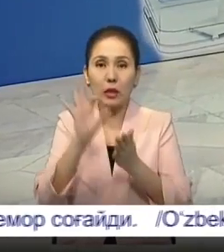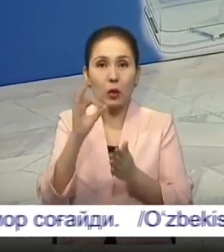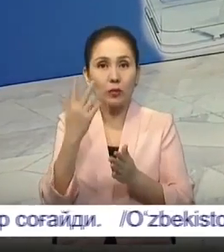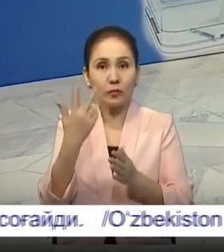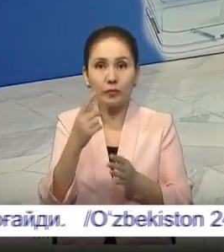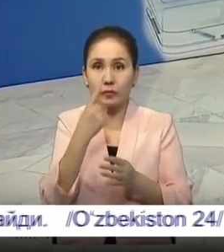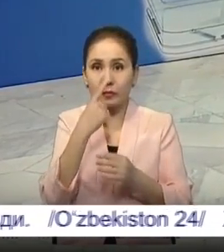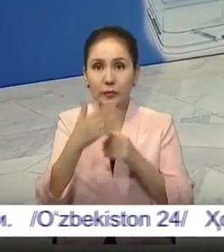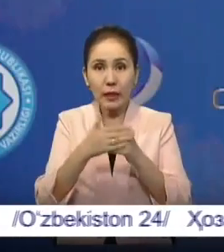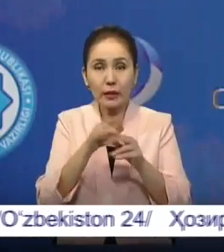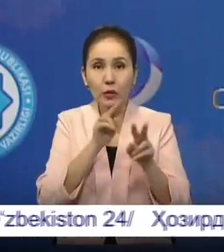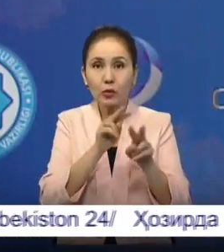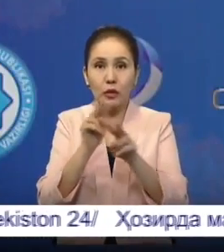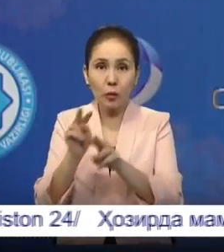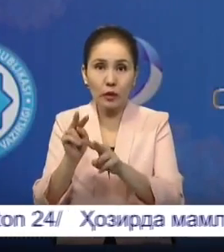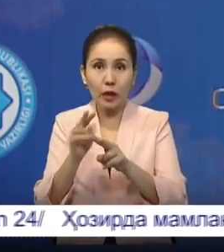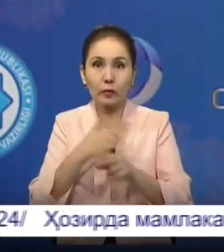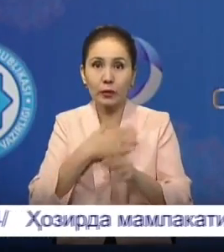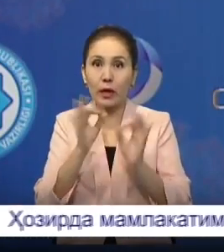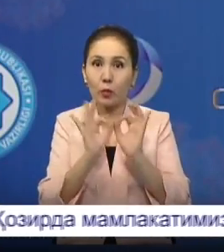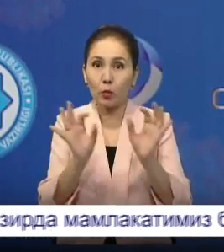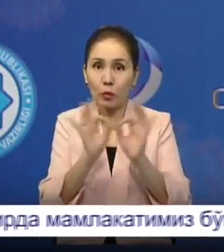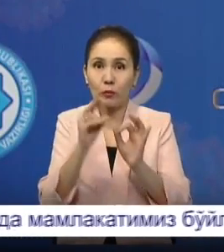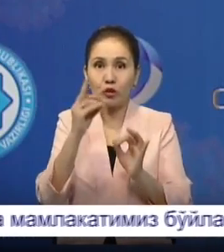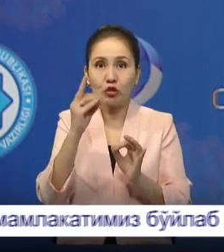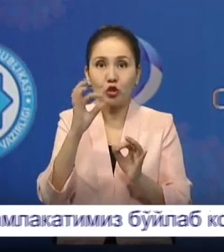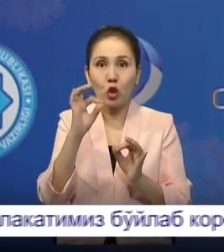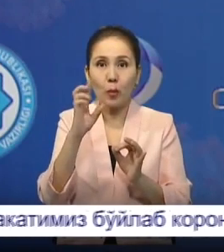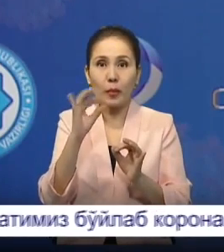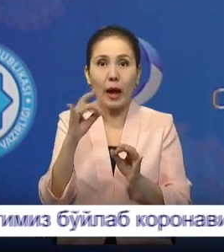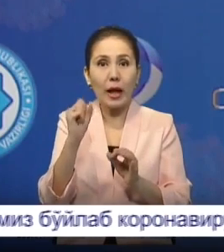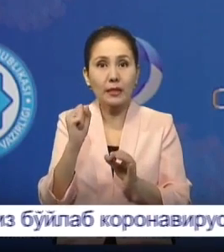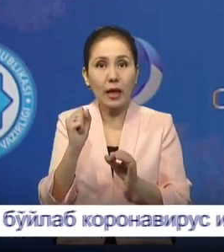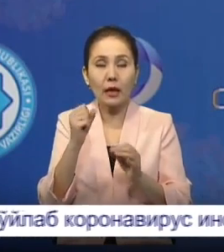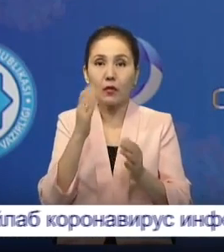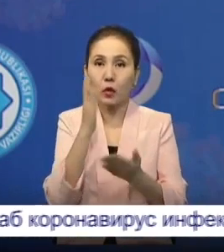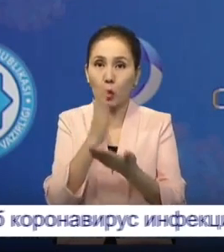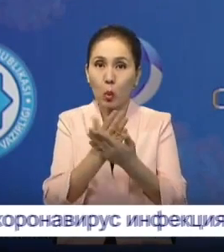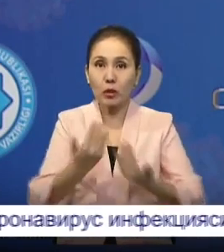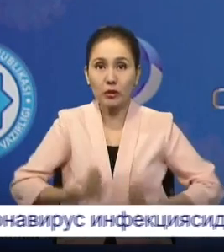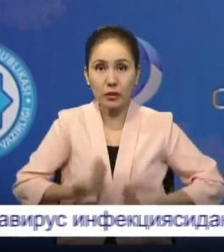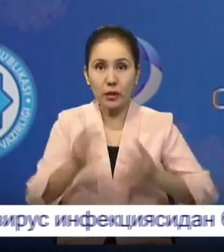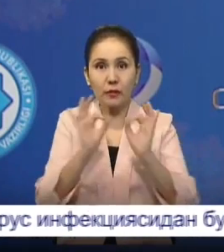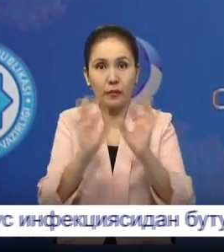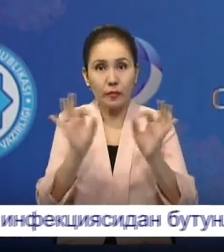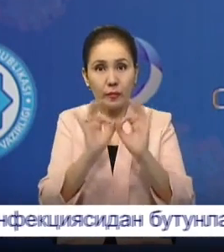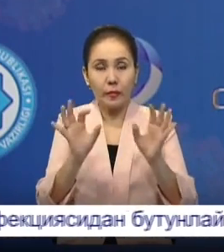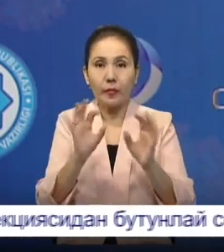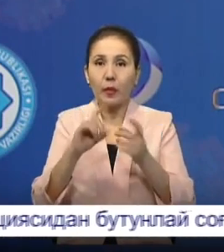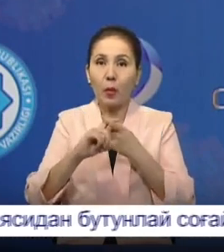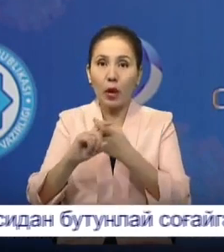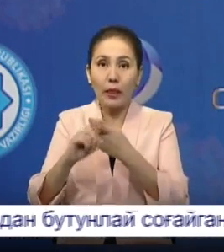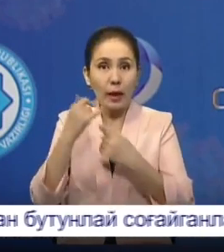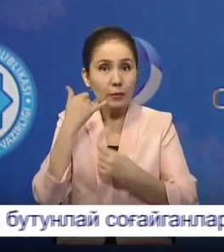faoliyatini yaqindan kuzatib borayotgan muxbirimiz Jobir Asqarov bilan ayni daqiqalarda to'g'ridan-to'g'ri efir orqali